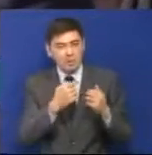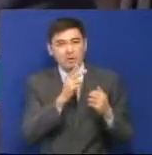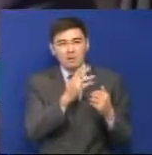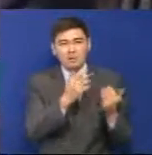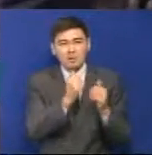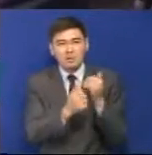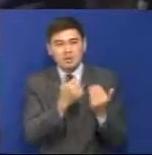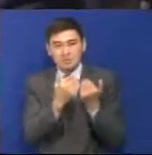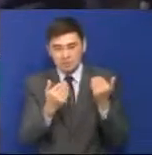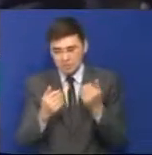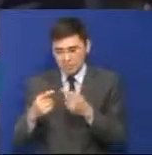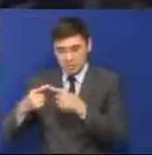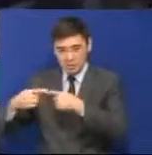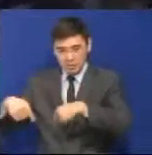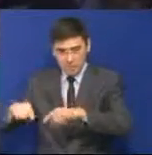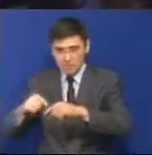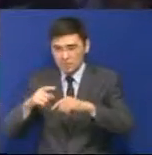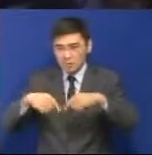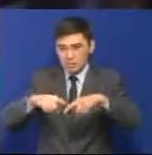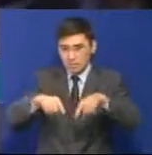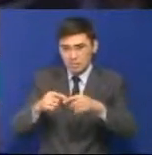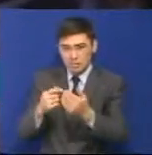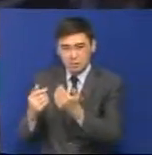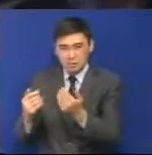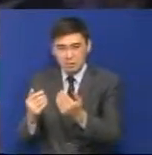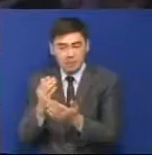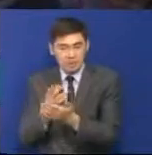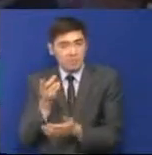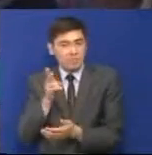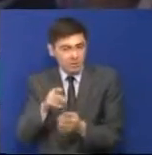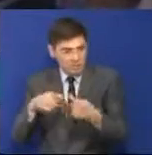жеке мердігерлермен жұмыс жасау керек. Бізде екі мердігерлік ұйым бар,